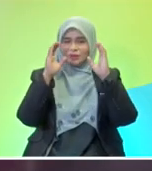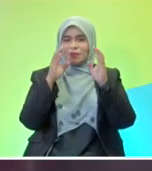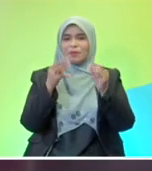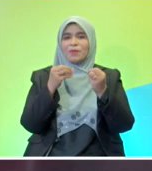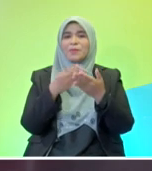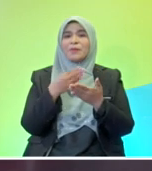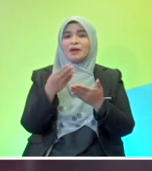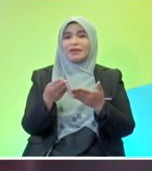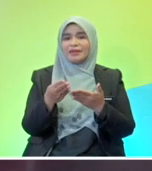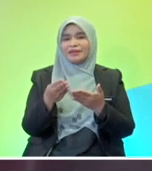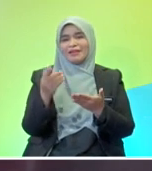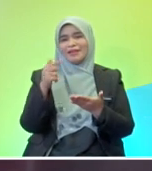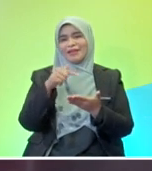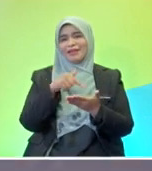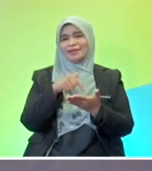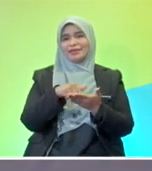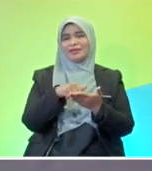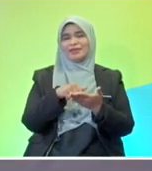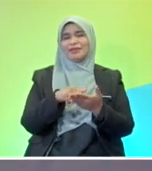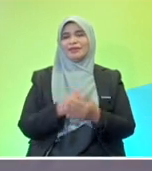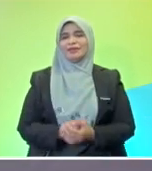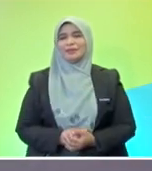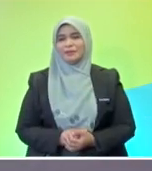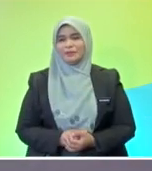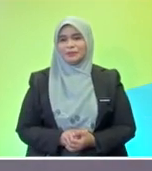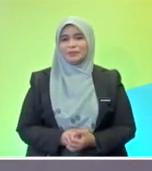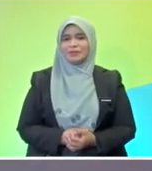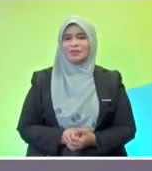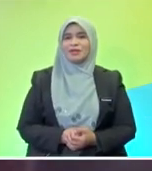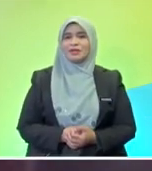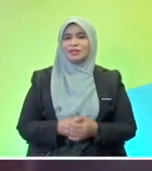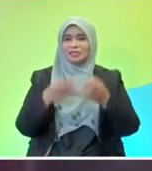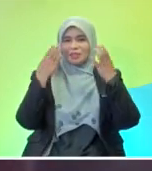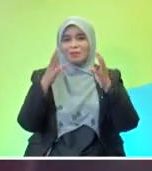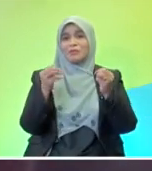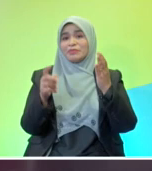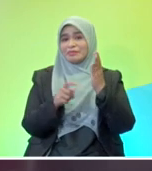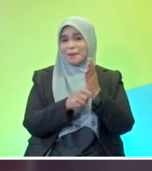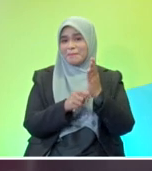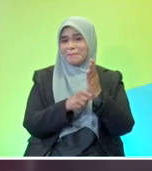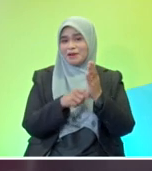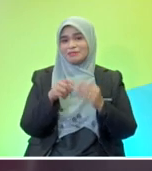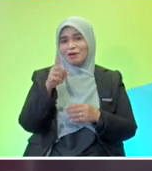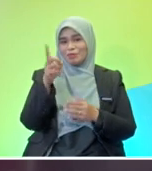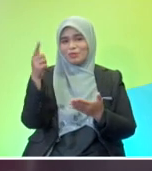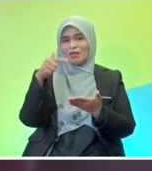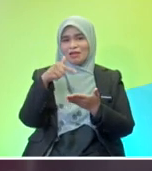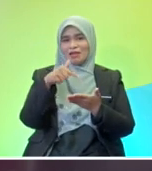bagi ganjaran lagi untuk Fika. Boleh cikgu, nak. Okey, cikgu nak tambah satu